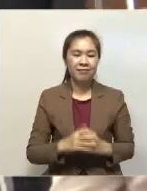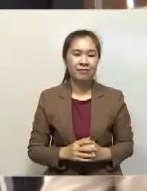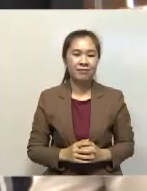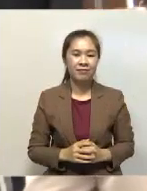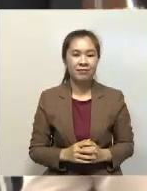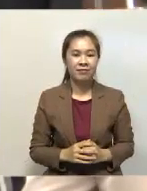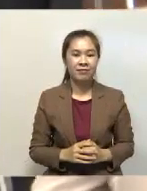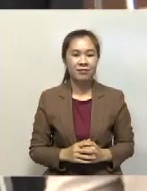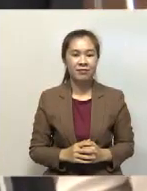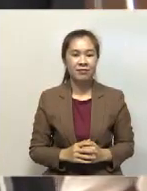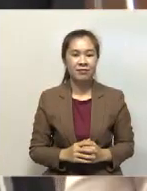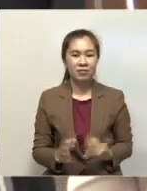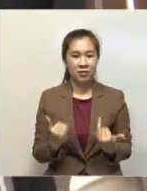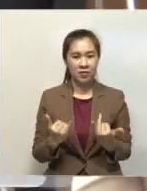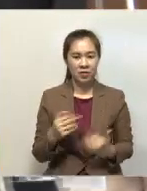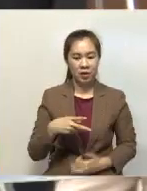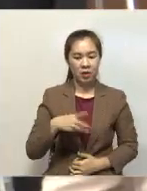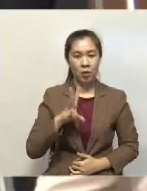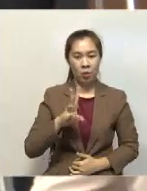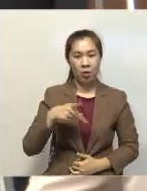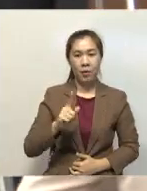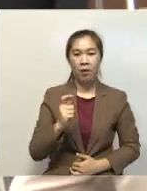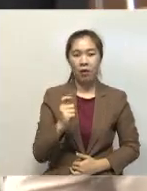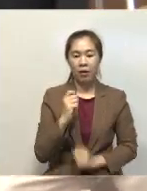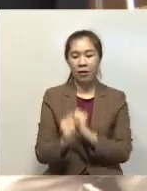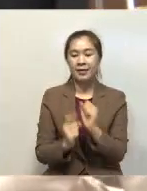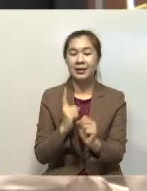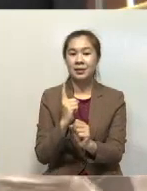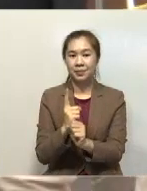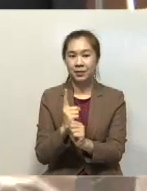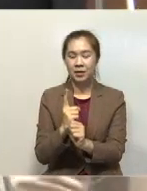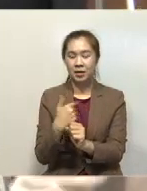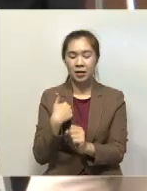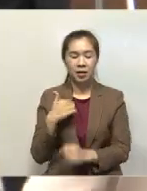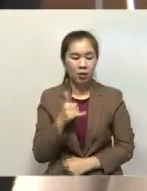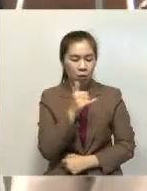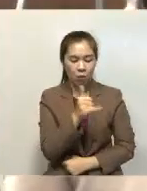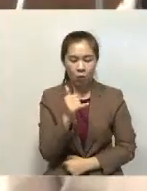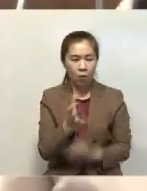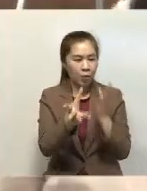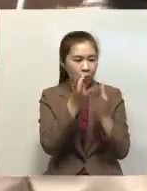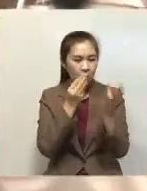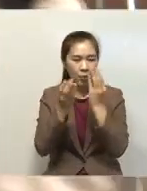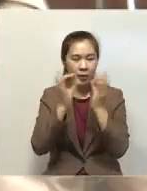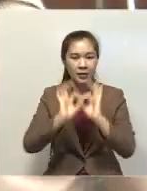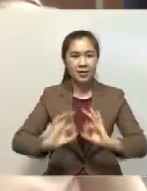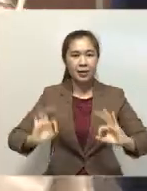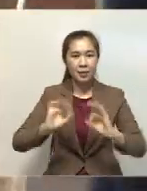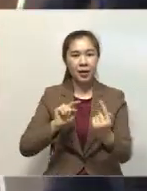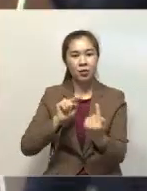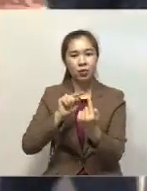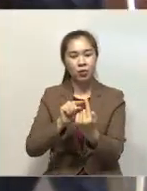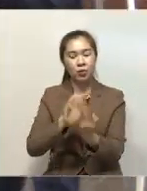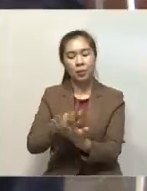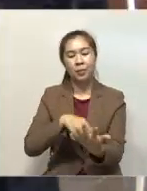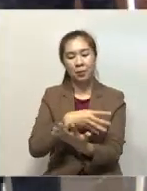ที่มาอยู่ที่วปอ1ปีเนี่ยท่านก็จะได้ไปดูสิ่งต่างๆที่มีความสำคัญในเรื่องของความมั่นคงในด้านต่